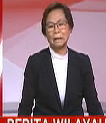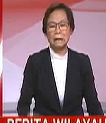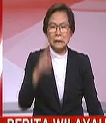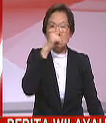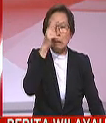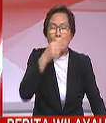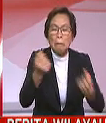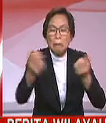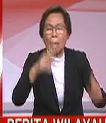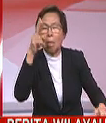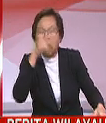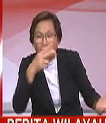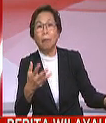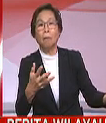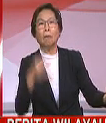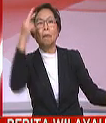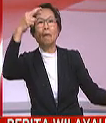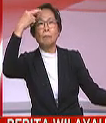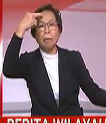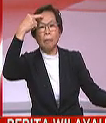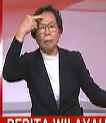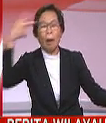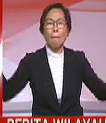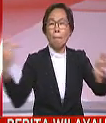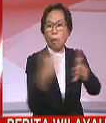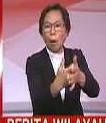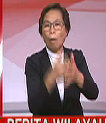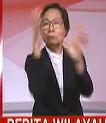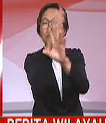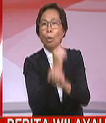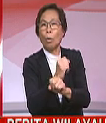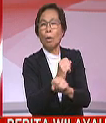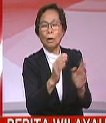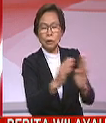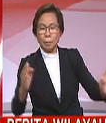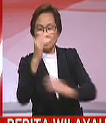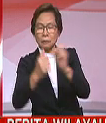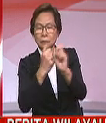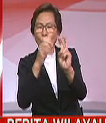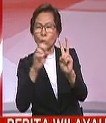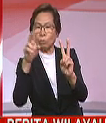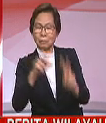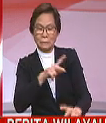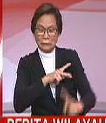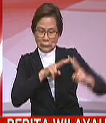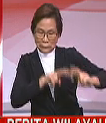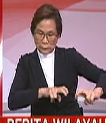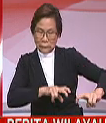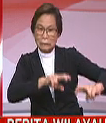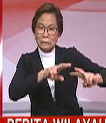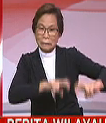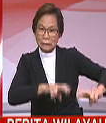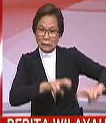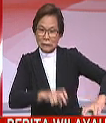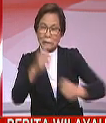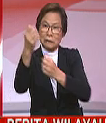Kelalaian pemandu dikenal pasti sebagai punca utama kes kemalangan di Sarawak sepanjang tahun lepas. Ketua Jabatan Siasatan dan